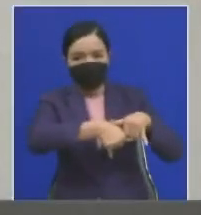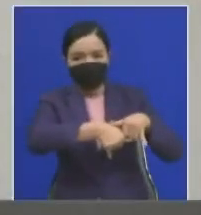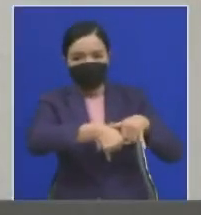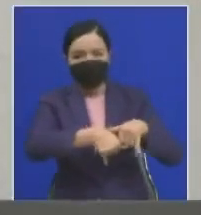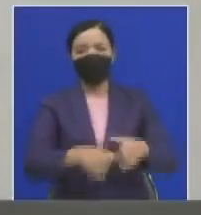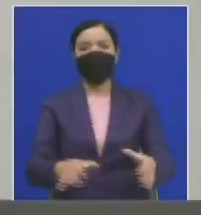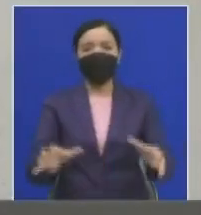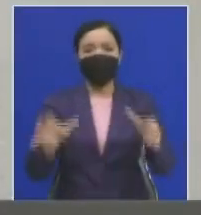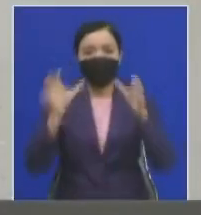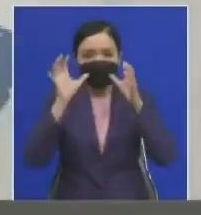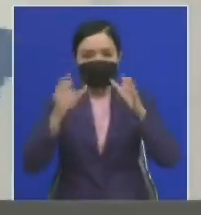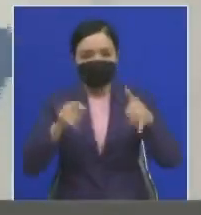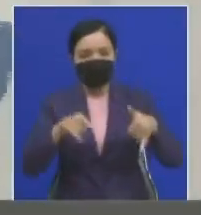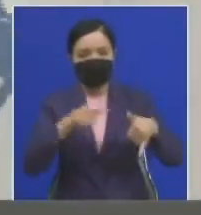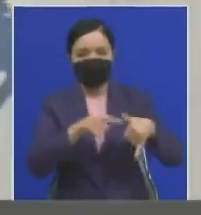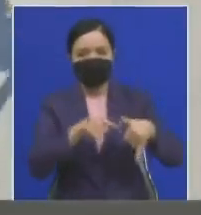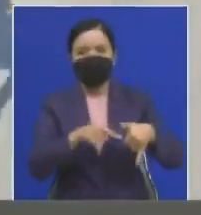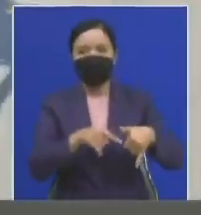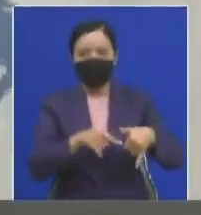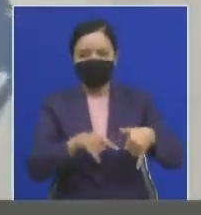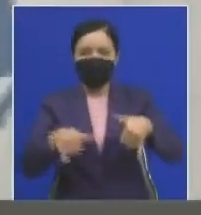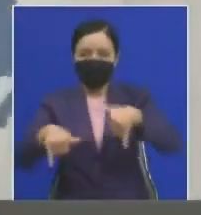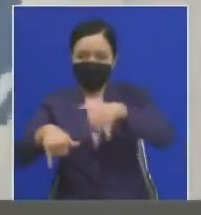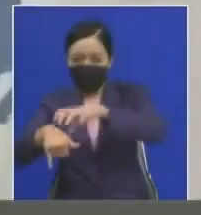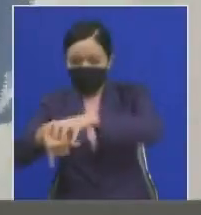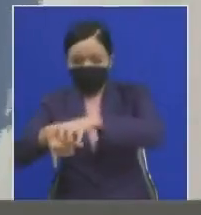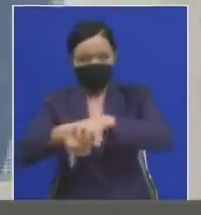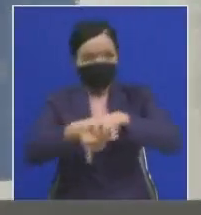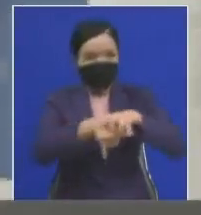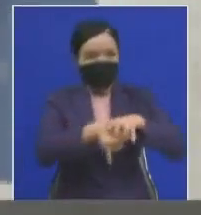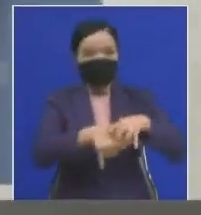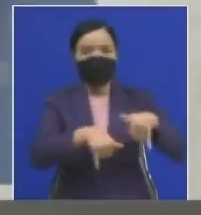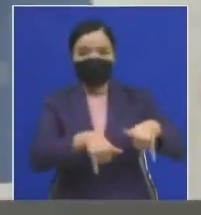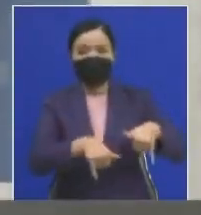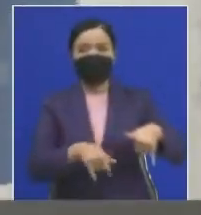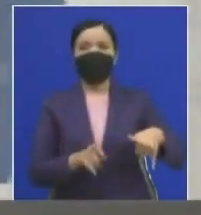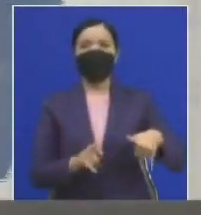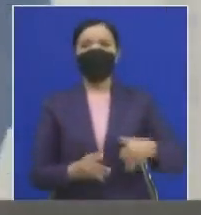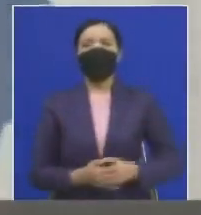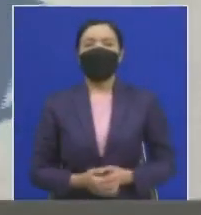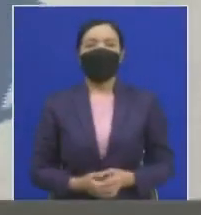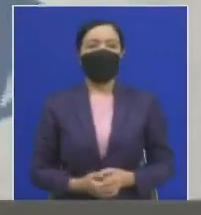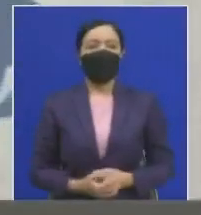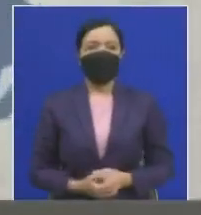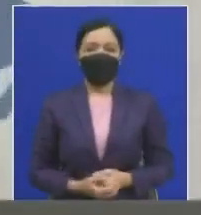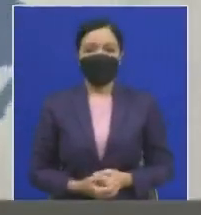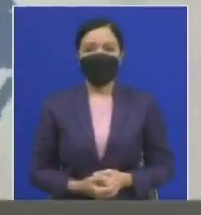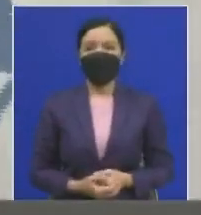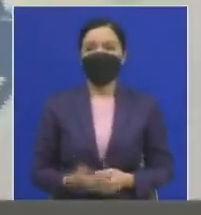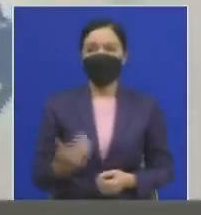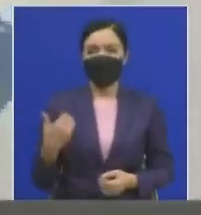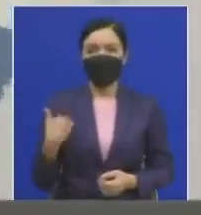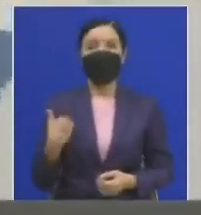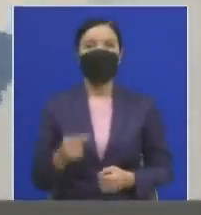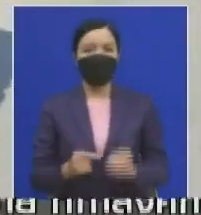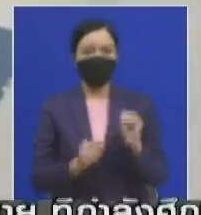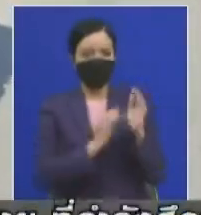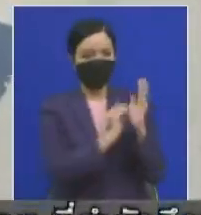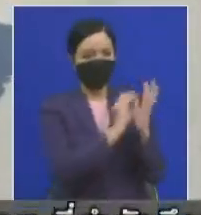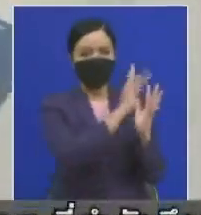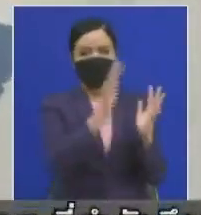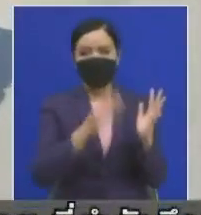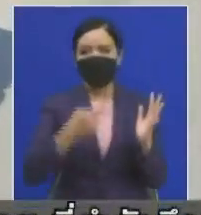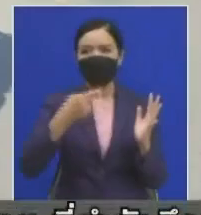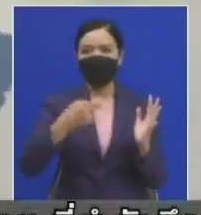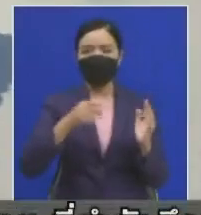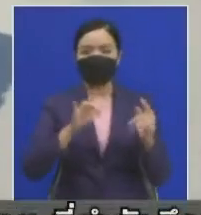มเปเสือไ มัไมใช่ตัวเงินตัทองทจะลากไปกนในน้ำค่ะมันออกมาจากเขตป่าหวยขาแค้ง ไป